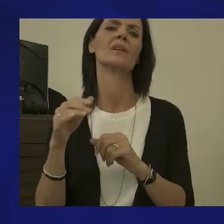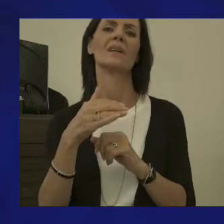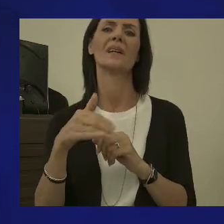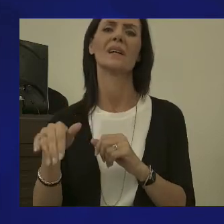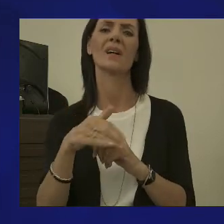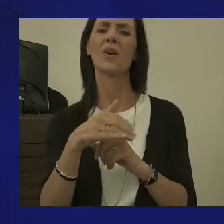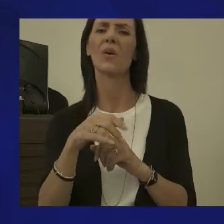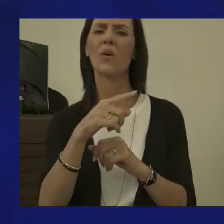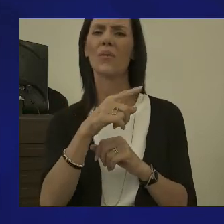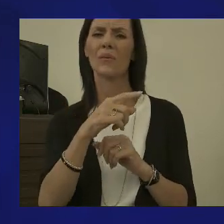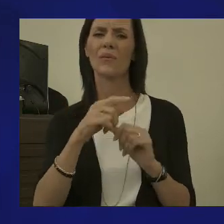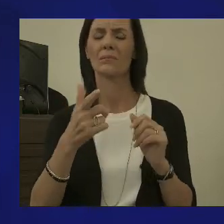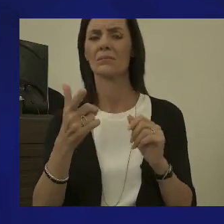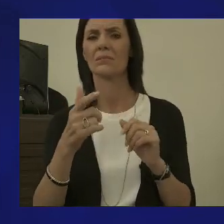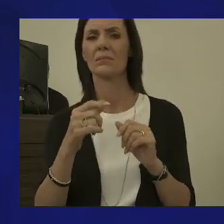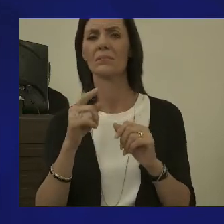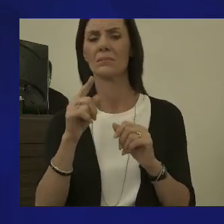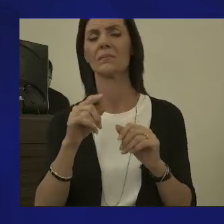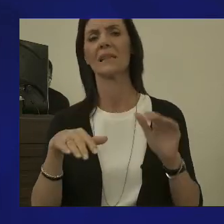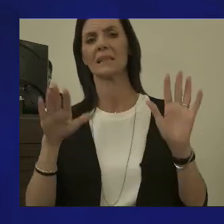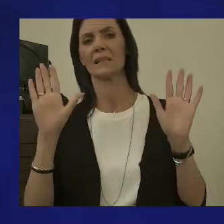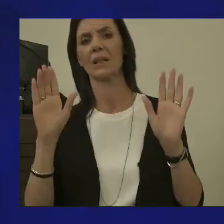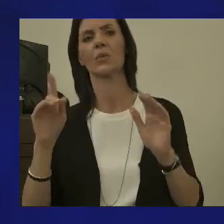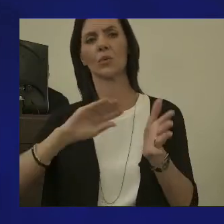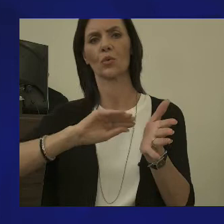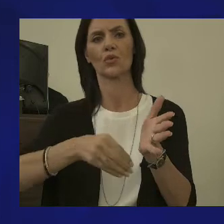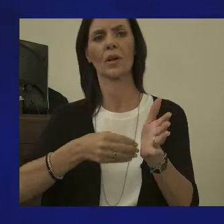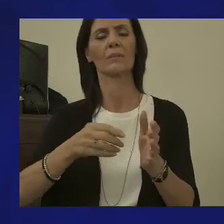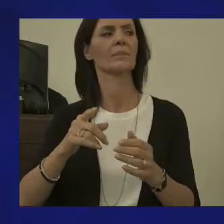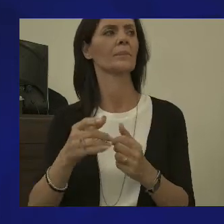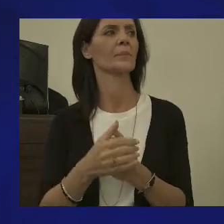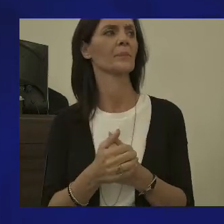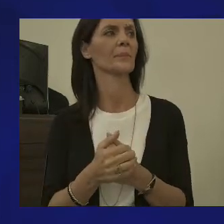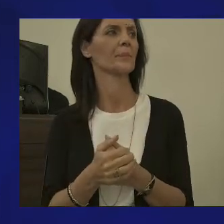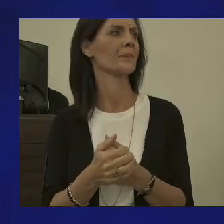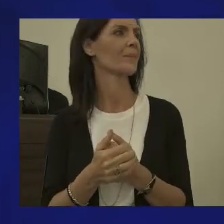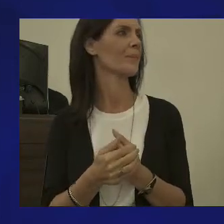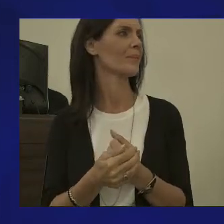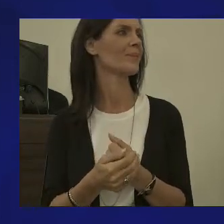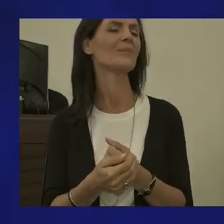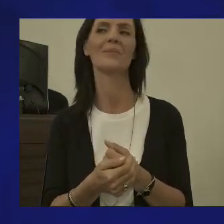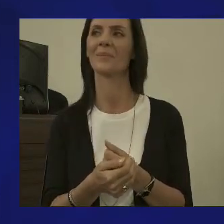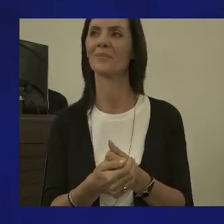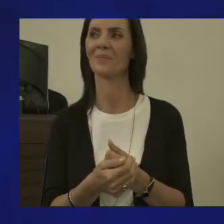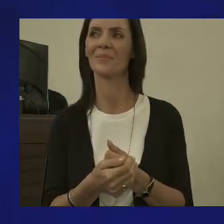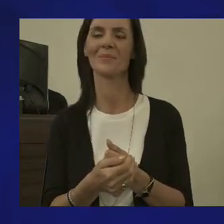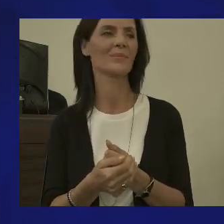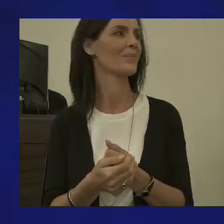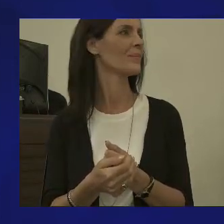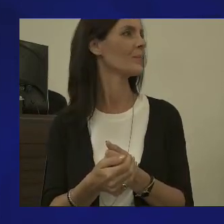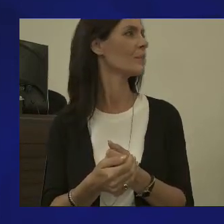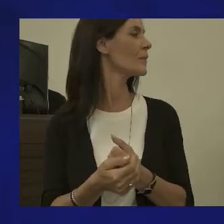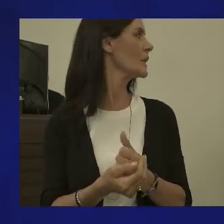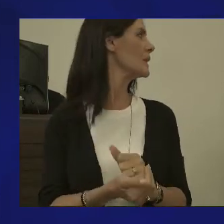לוק 7, הסתייגות הוגשה על ידי אביו ומוטי. בבקשה מוטי, היום הערב שבוע. נכון,